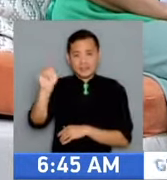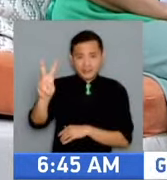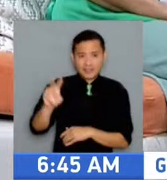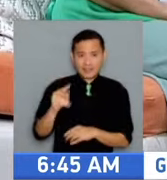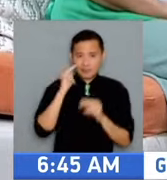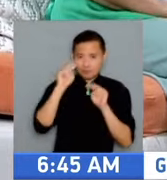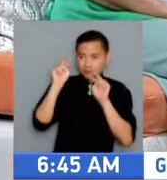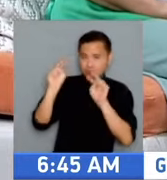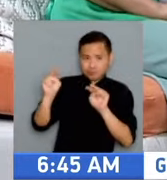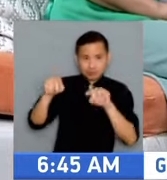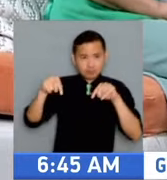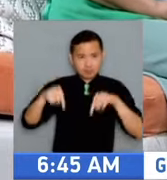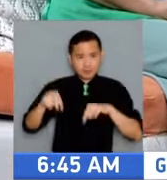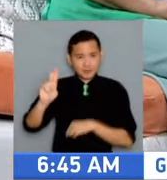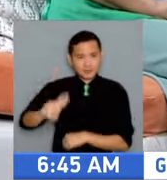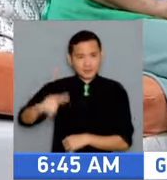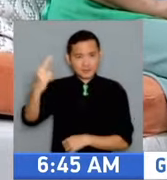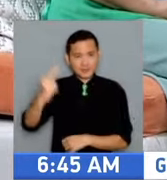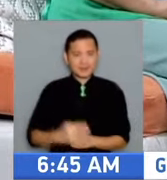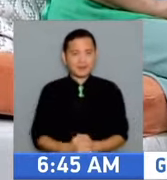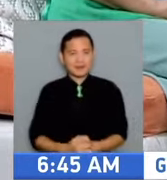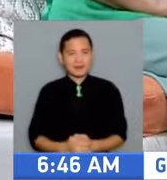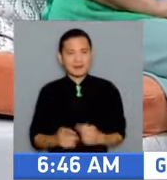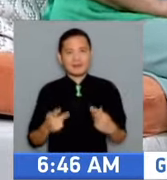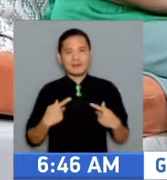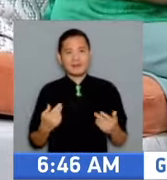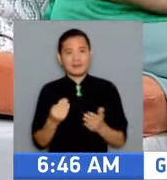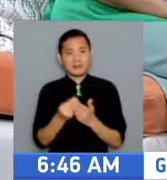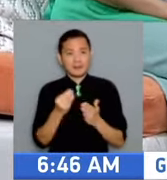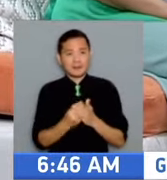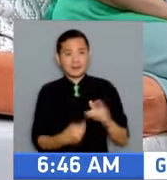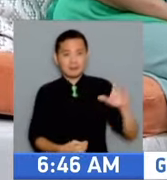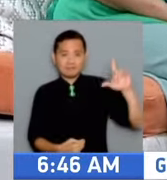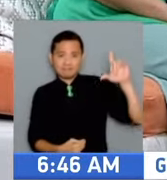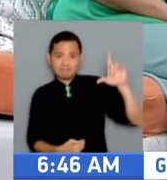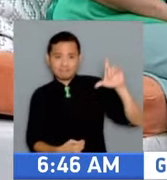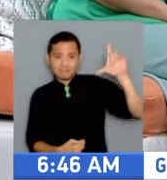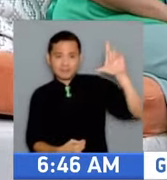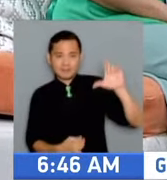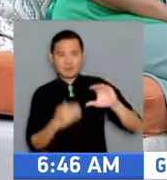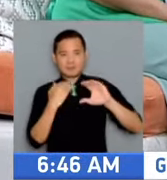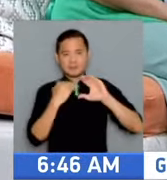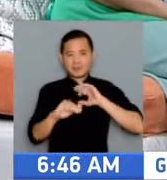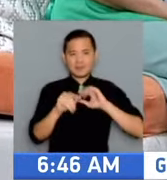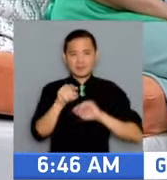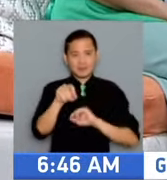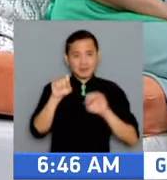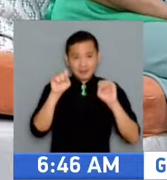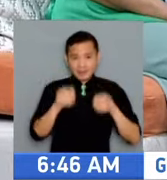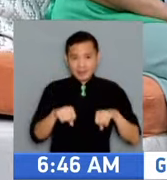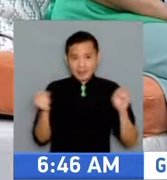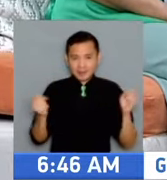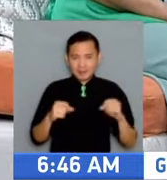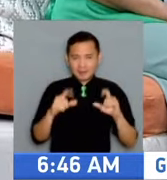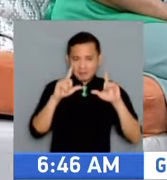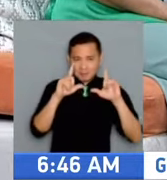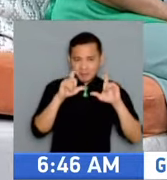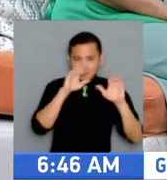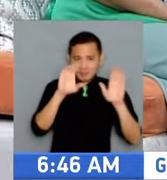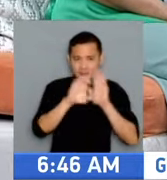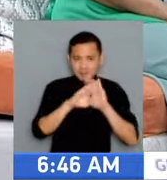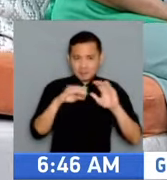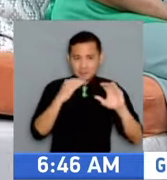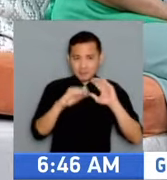hirit. Kanina po, naglabas tayo ng cash selfie frame kung saan pwede kayo mag-selfie habang nanonood ng unang hirit. Ang katumbas yan, instant